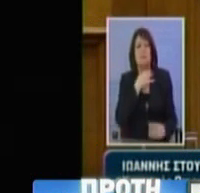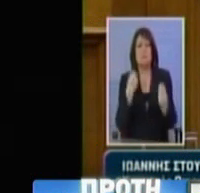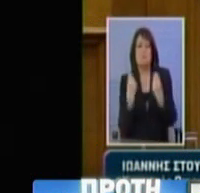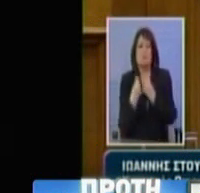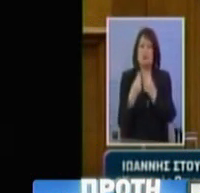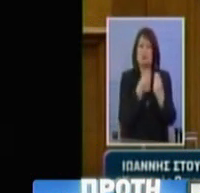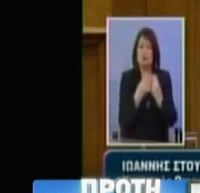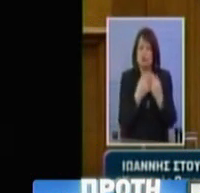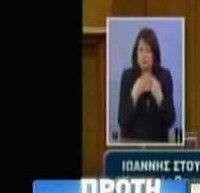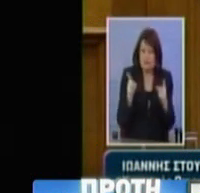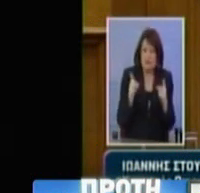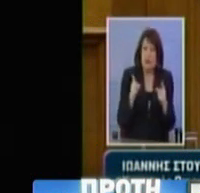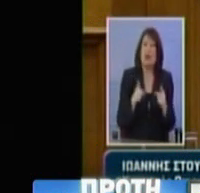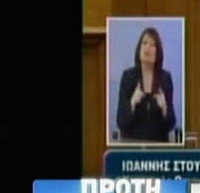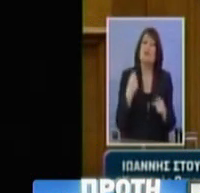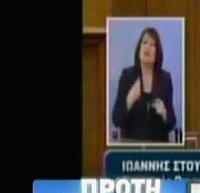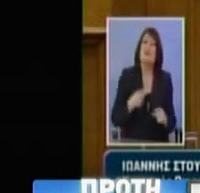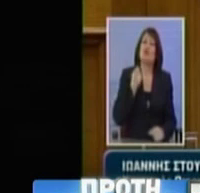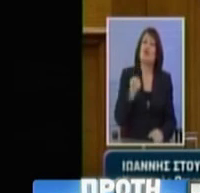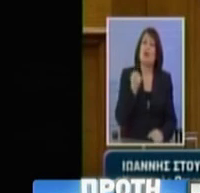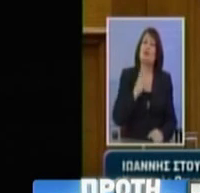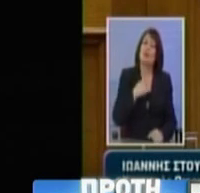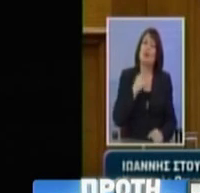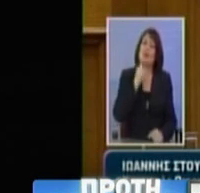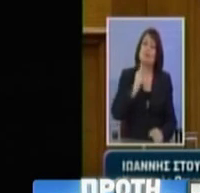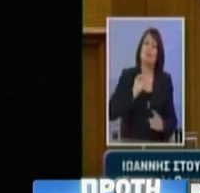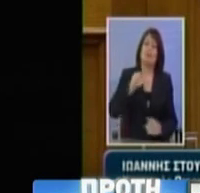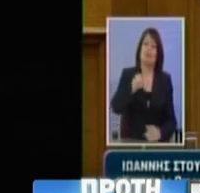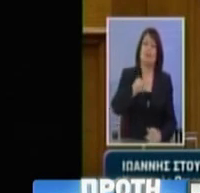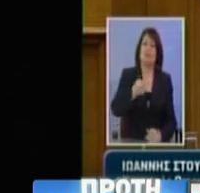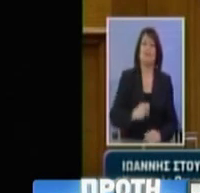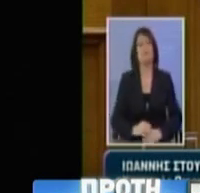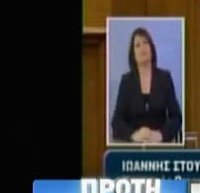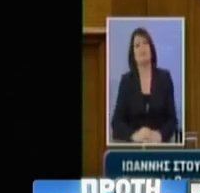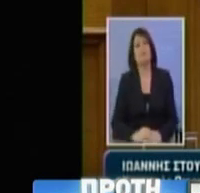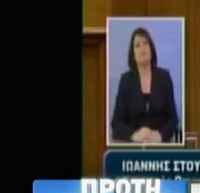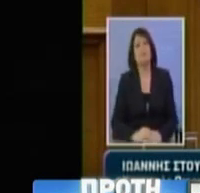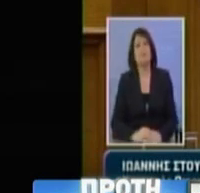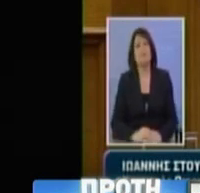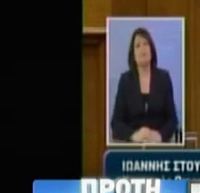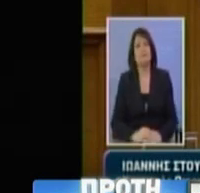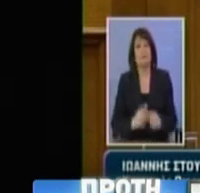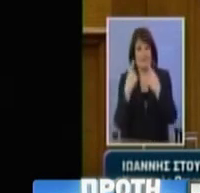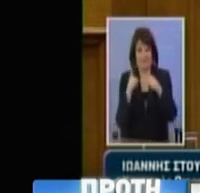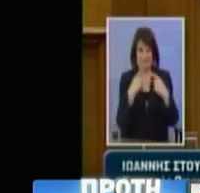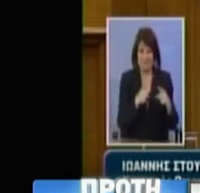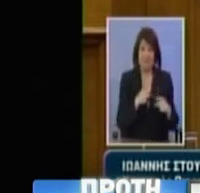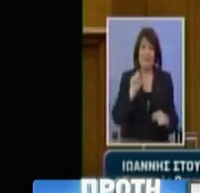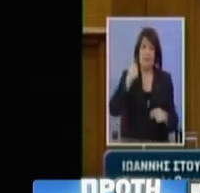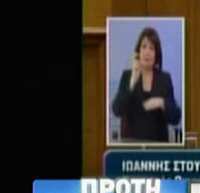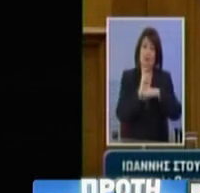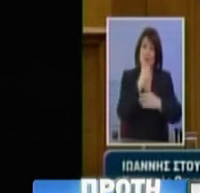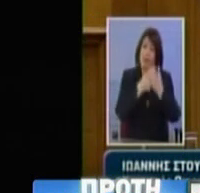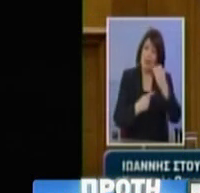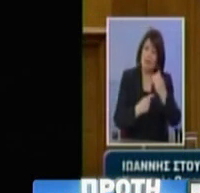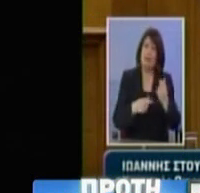που επεδίωξε η κυβέρνηση δεν θα μπορούσε να βασιστεί στο σκέλος των δαπανών και μόνο είπε. Για τη φορολογική πολιτική, είπε ότι